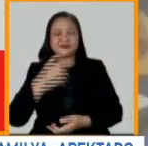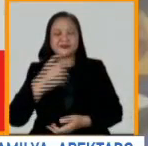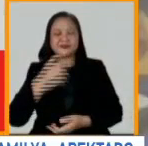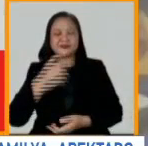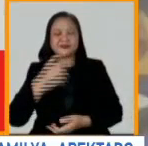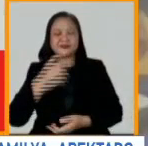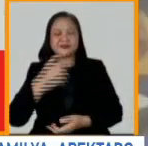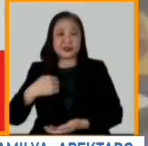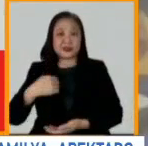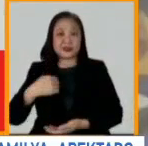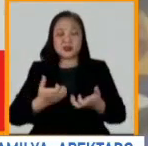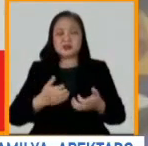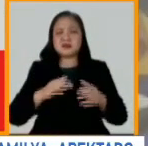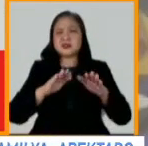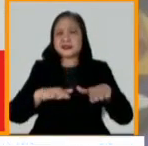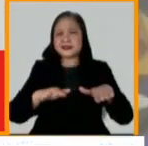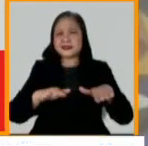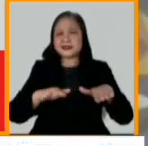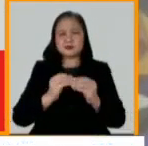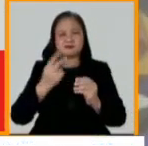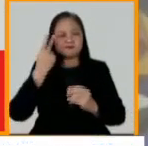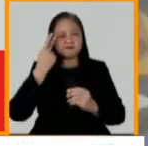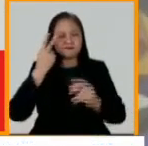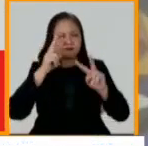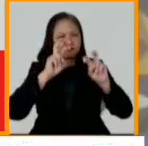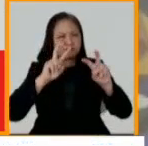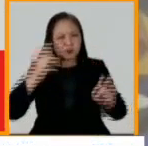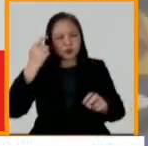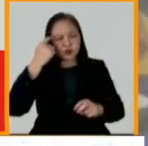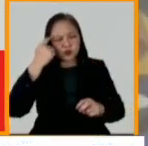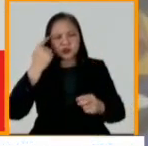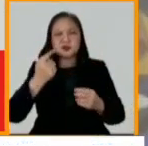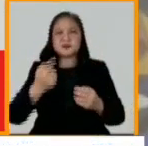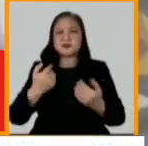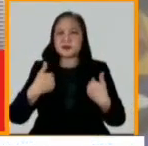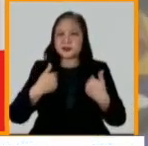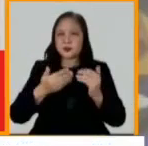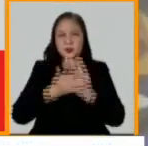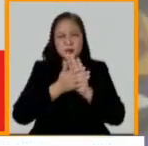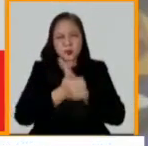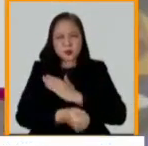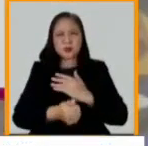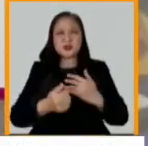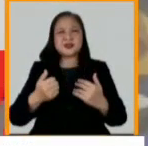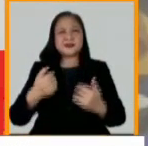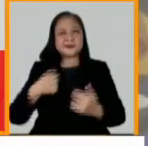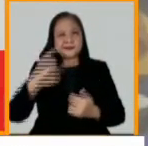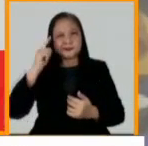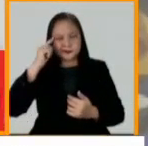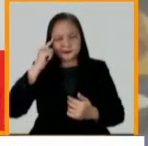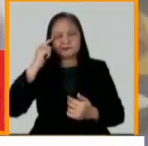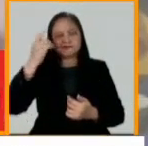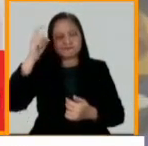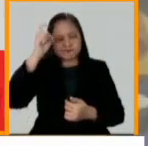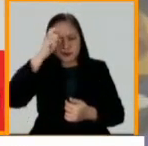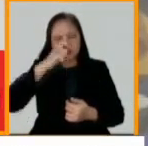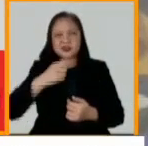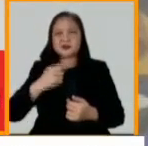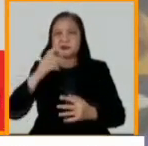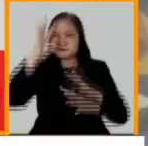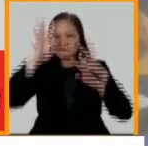mas analytic, mas makuhusay, mas maliksi ang pag-iisip, mas malikhain, mas malawak